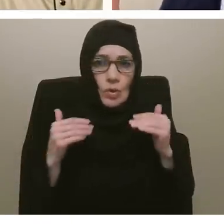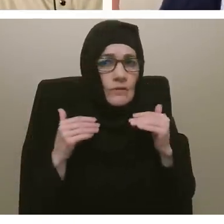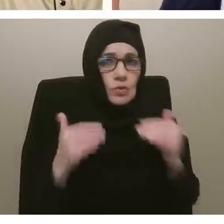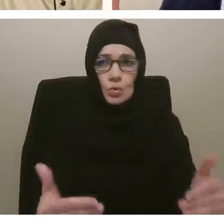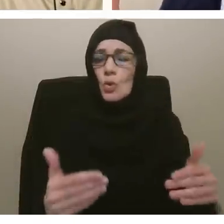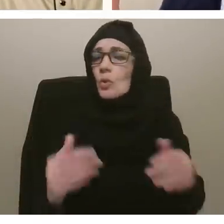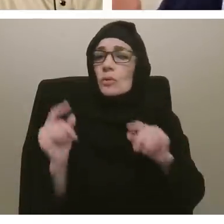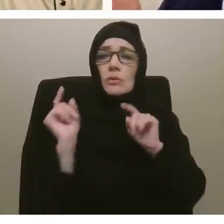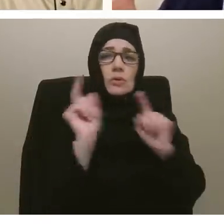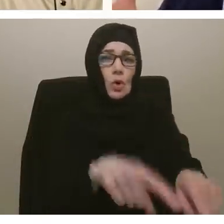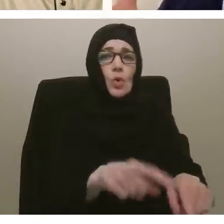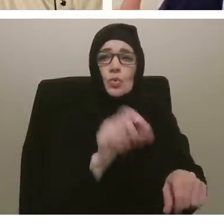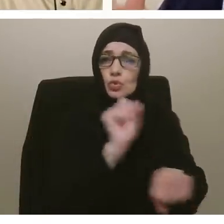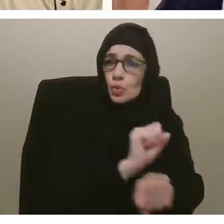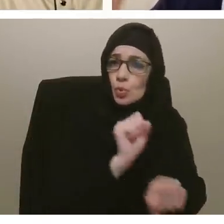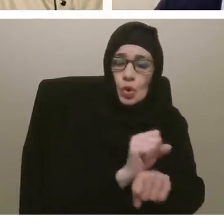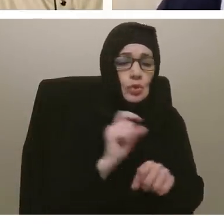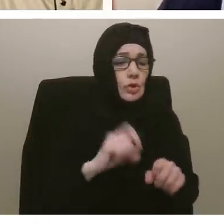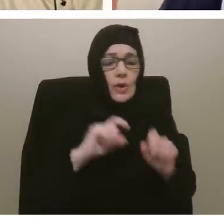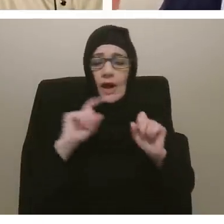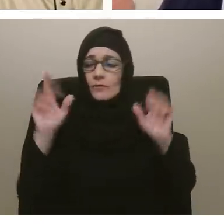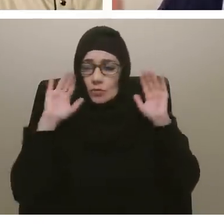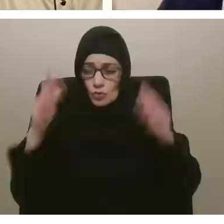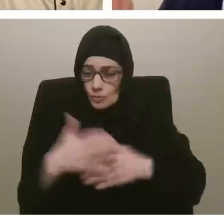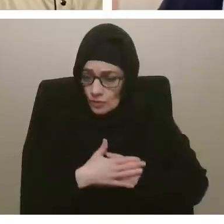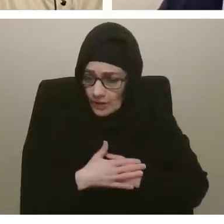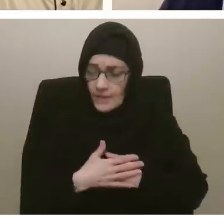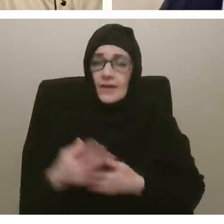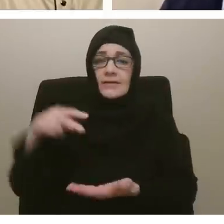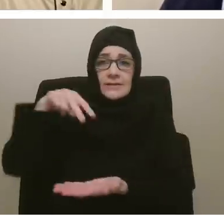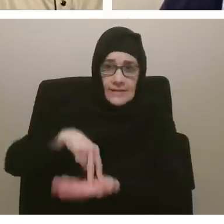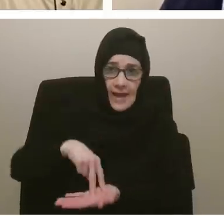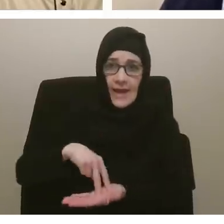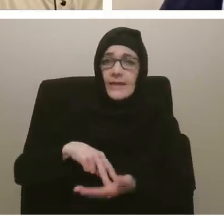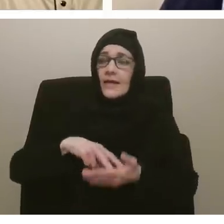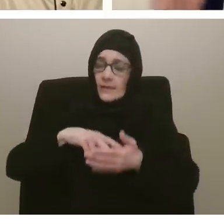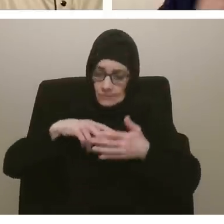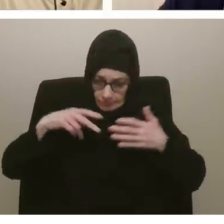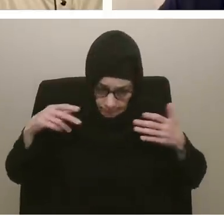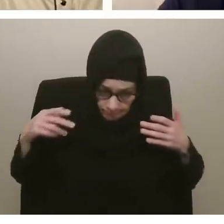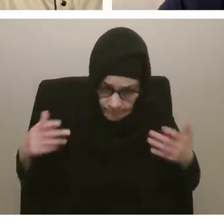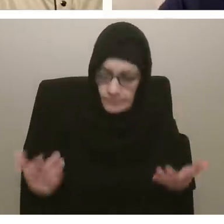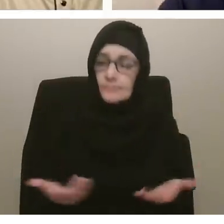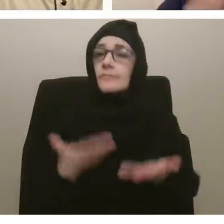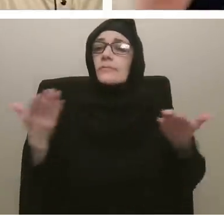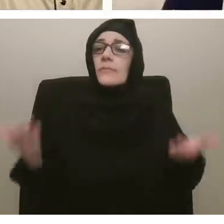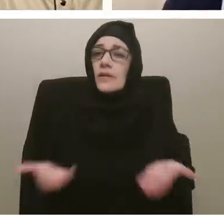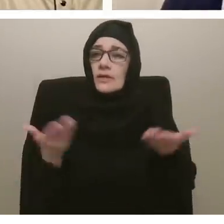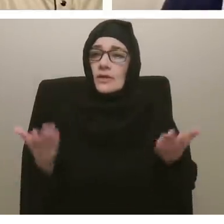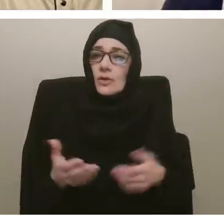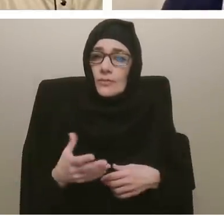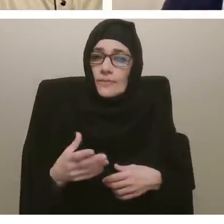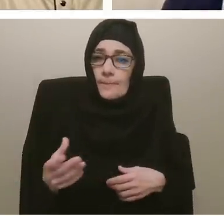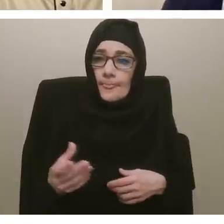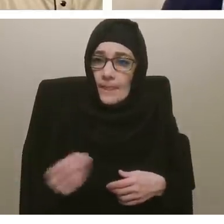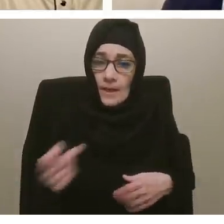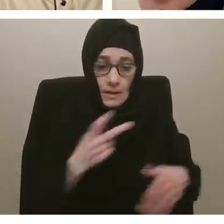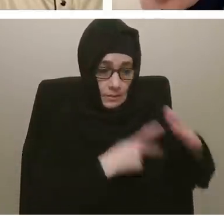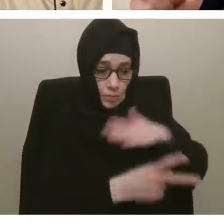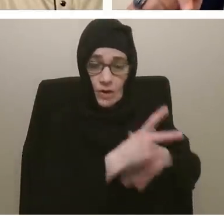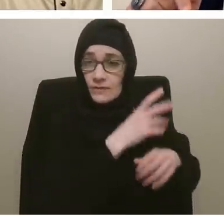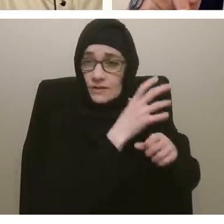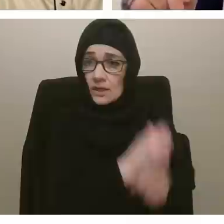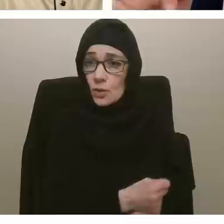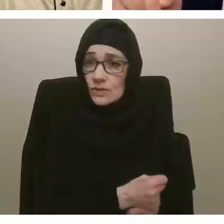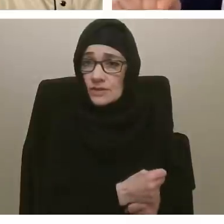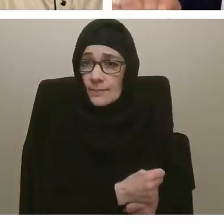اللَّيْلَ إِلَّا قَلِيلًا, stand, pray, stand, call, stand and be existent. And the Prophet ﷺ, قَامَ وَلَمْ يَقْعُدْ, you know, at